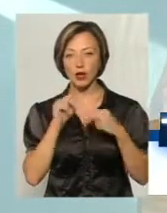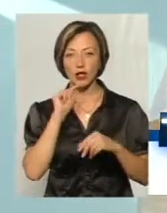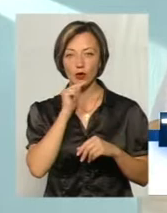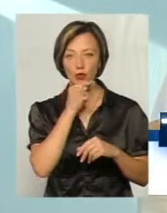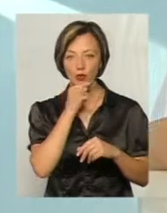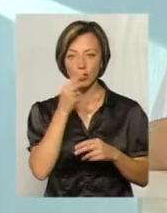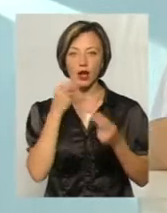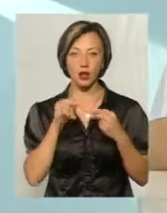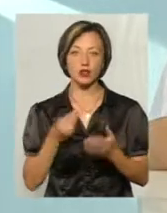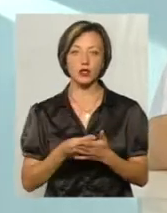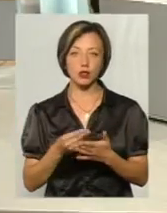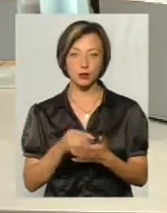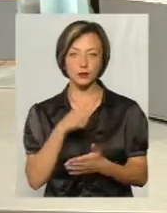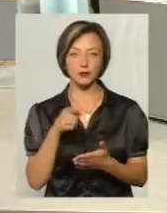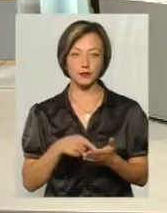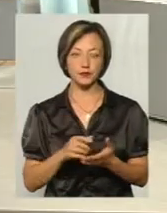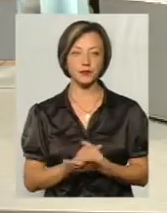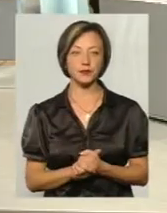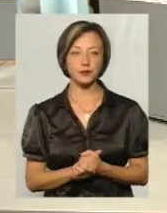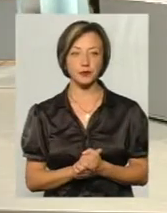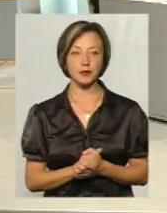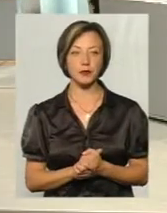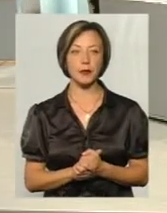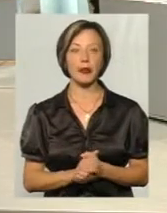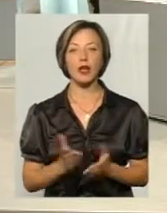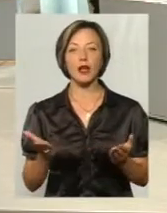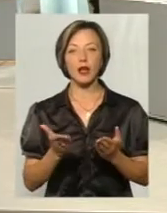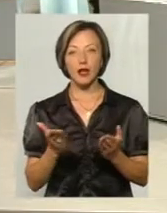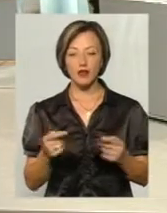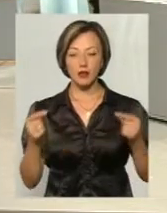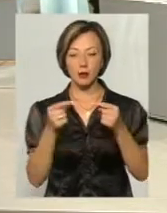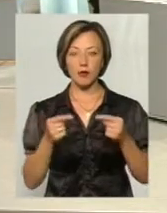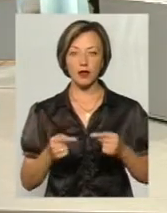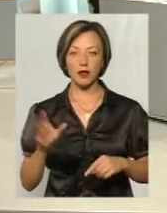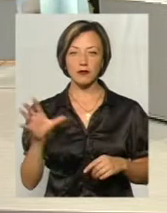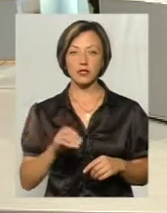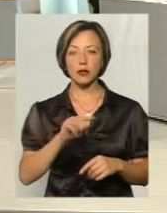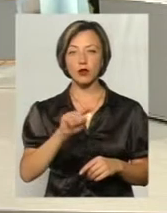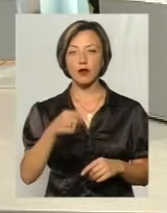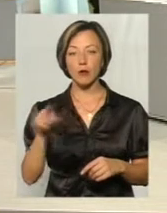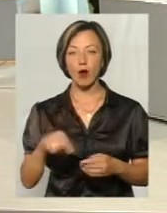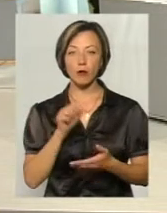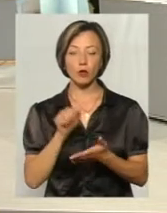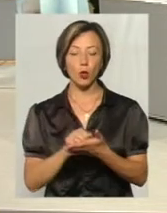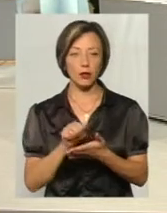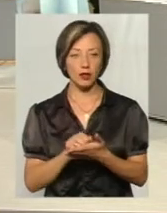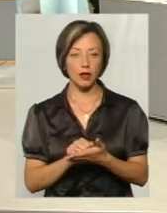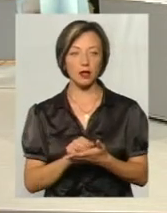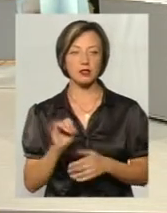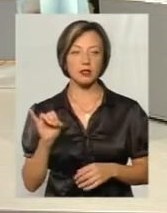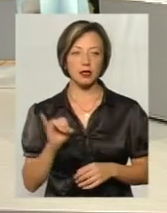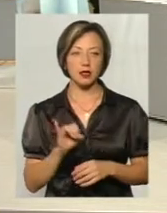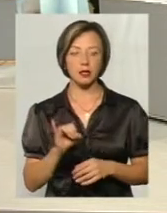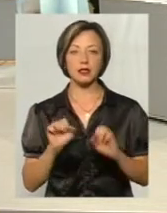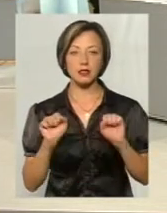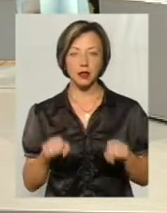економічну пропозицію, саму кращу ціну, який відповідає всім вимогам тендерної документації і